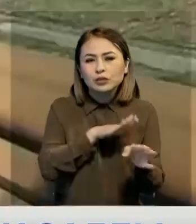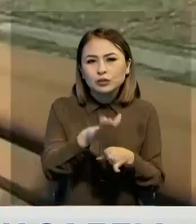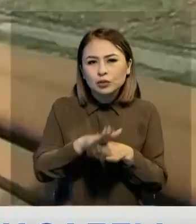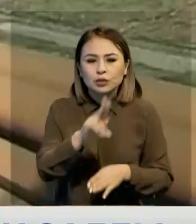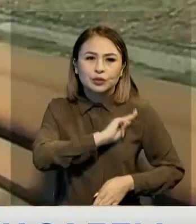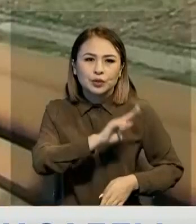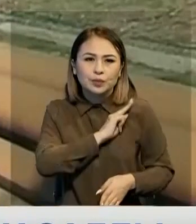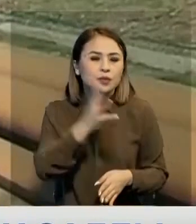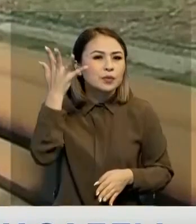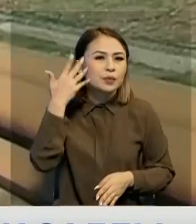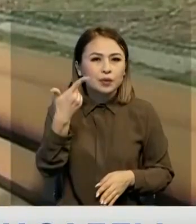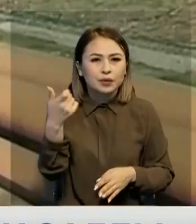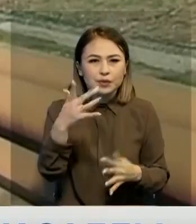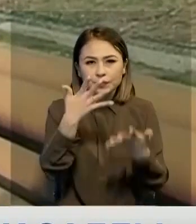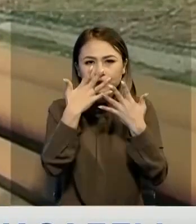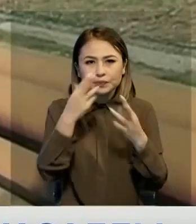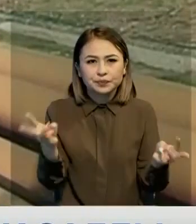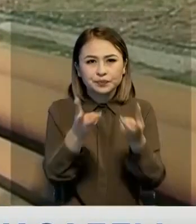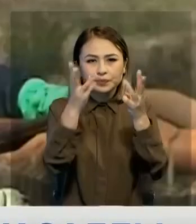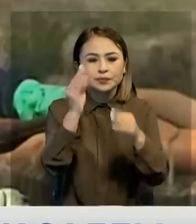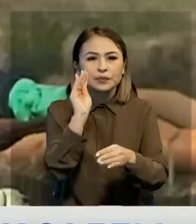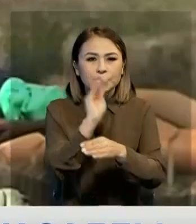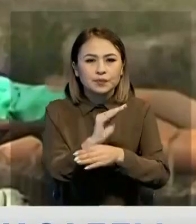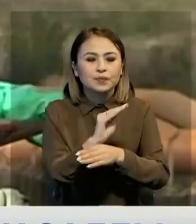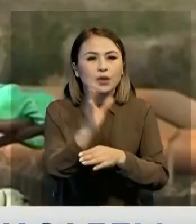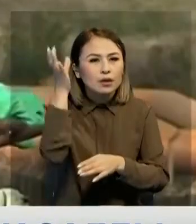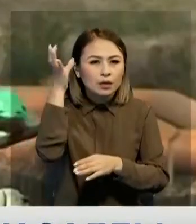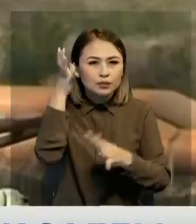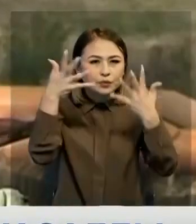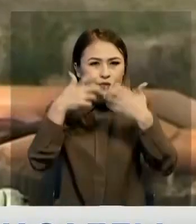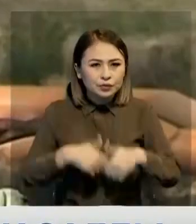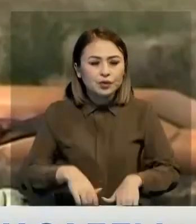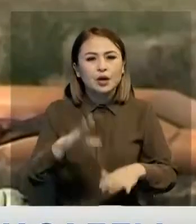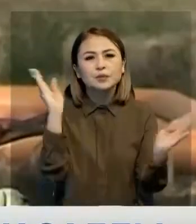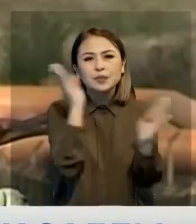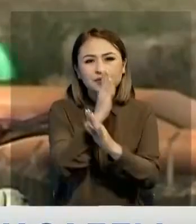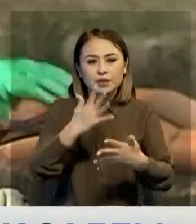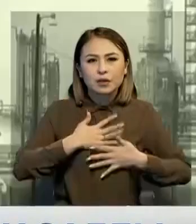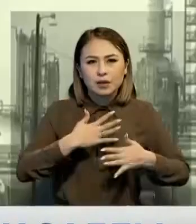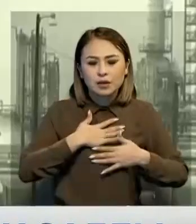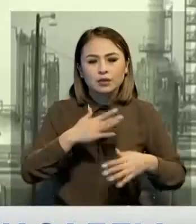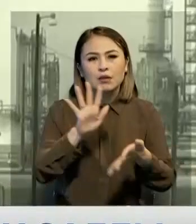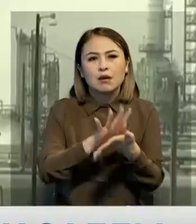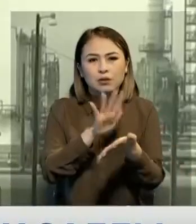жұмыстары кезінде газды ауаға шығару әдетке айналған. Ғалымдардың есебінше атмосфераның метанмен